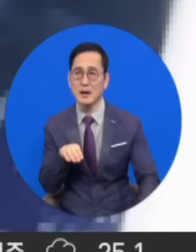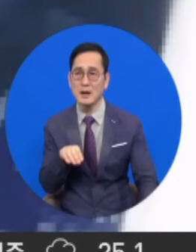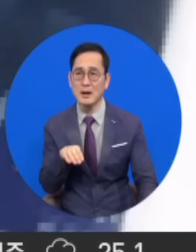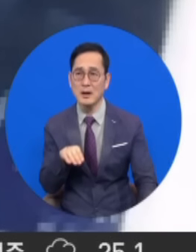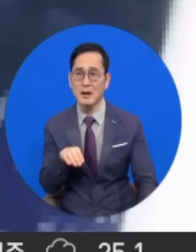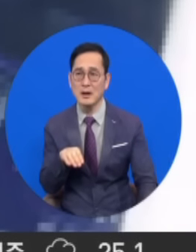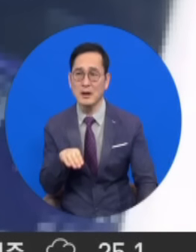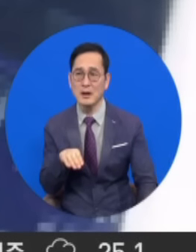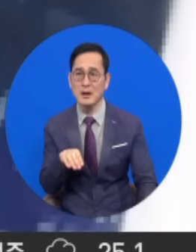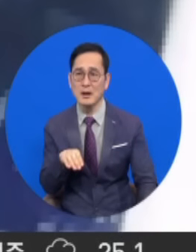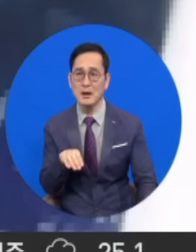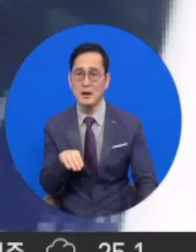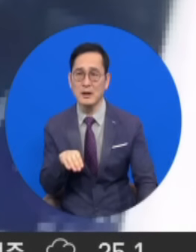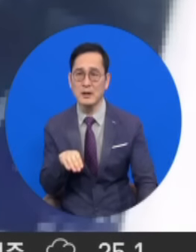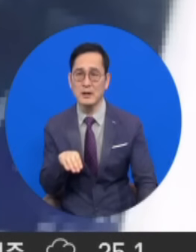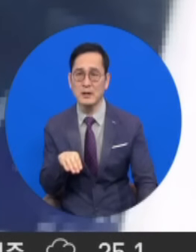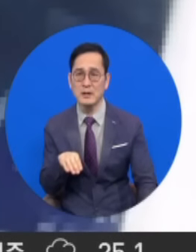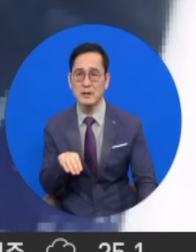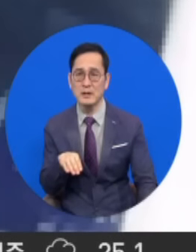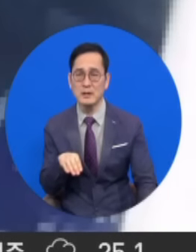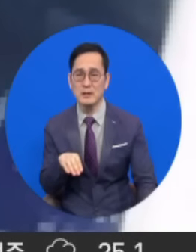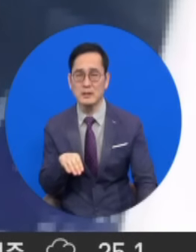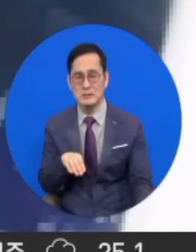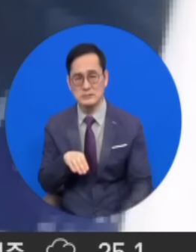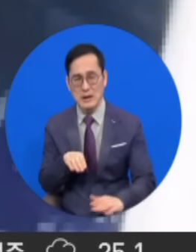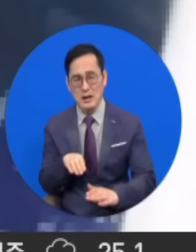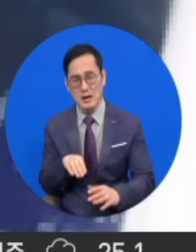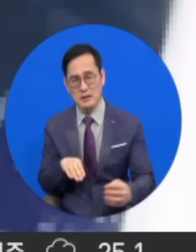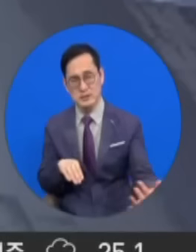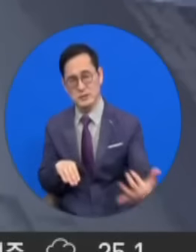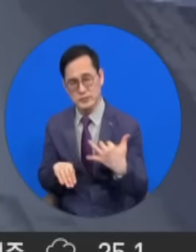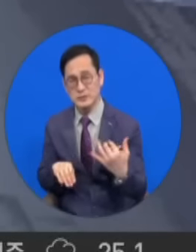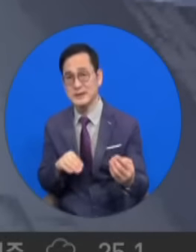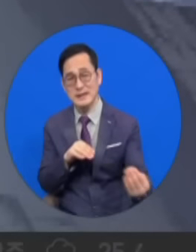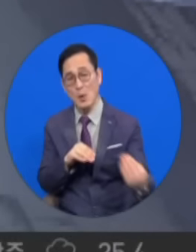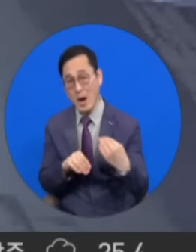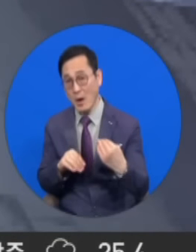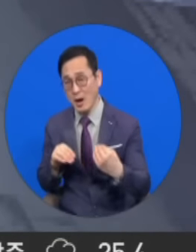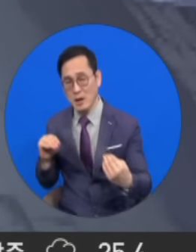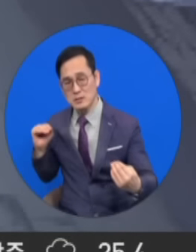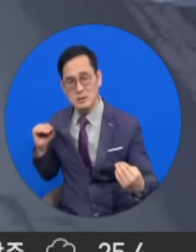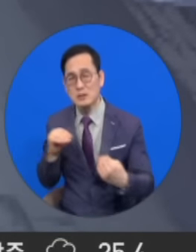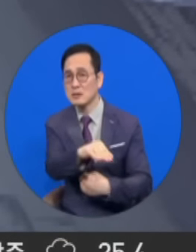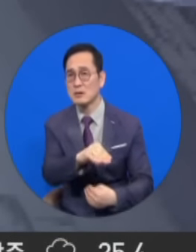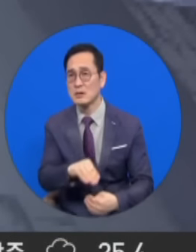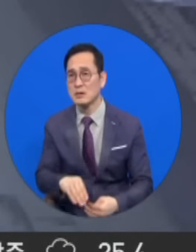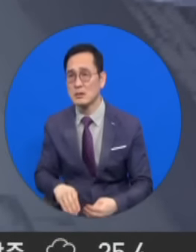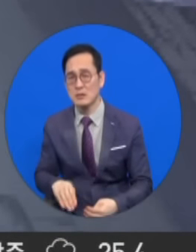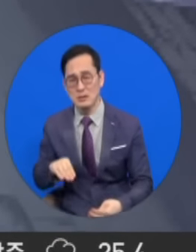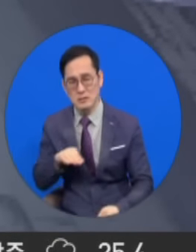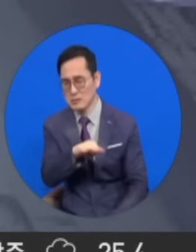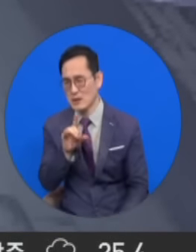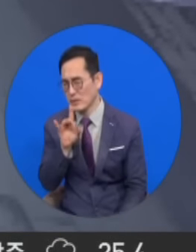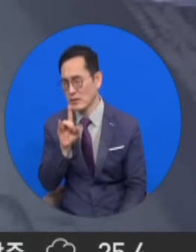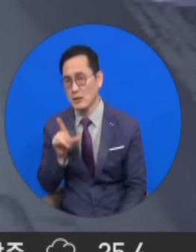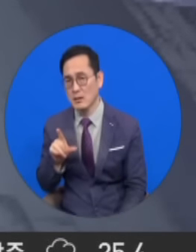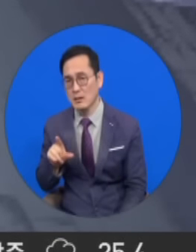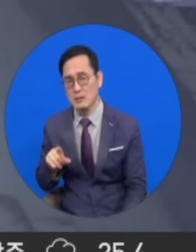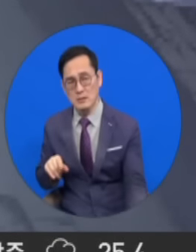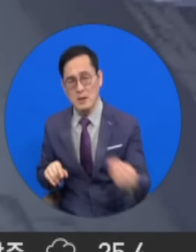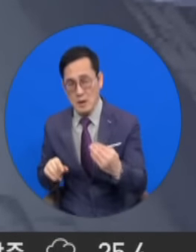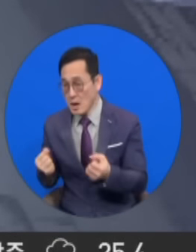하면서 일방통행길을 아마도 지금 역주행하고 있는 상황이 아닐까라는 추정이 가능해집니다. 자, 이렇게